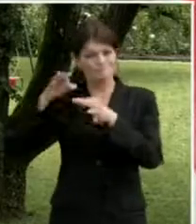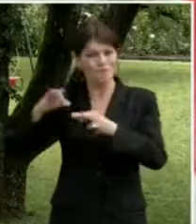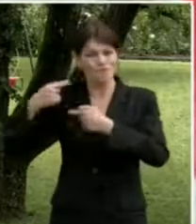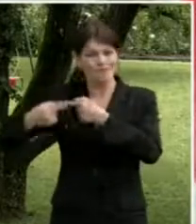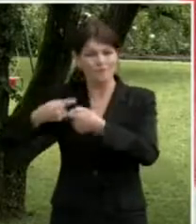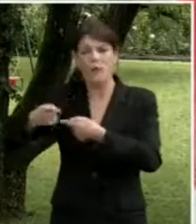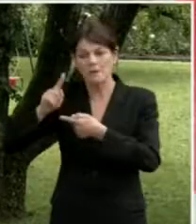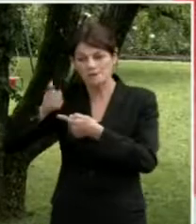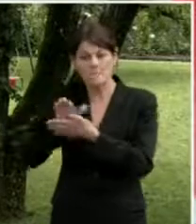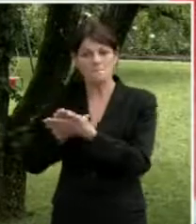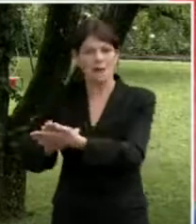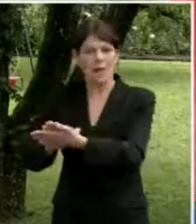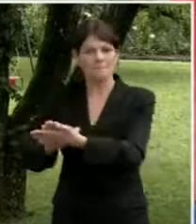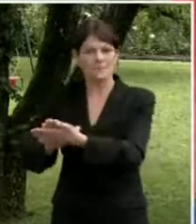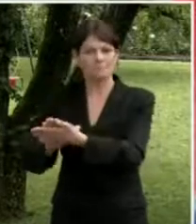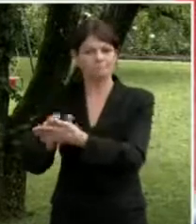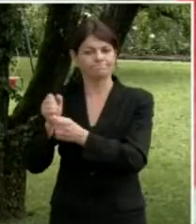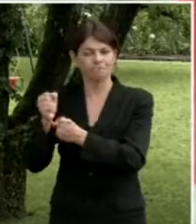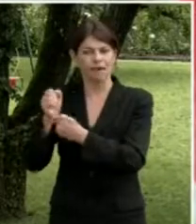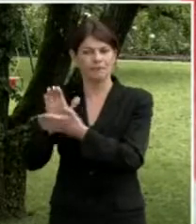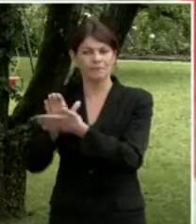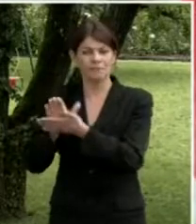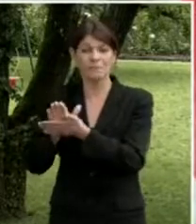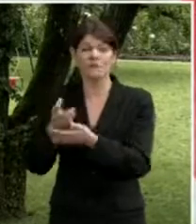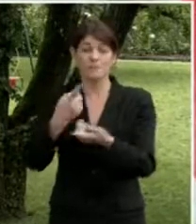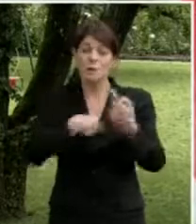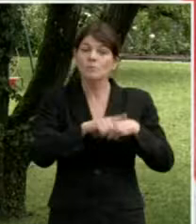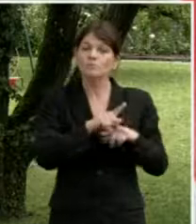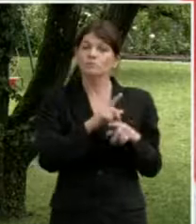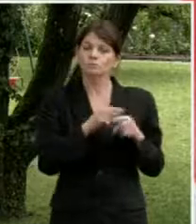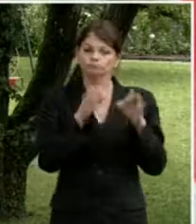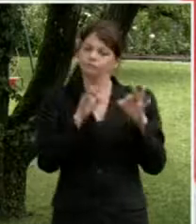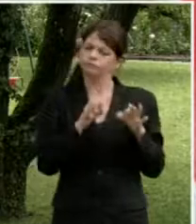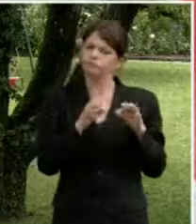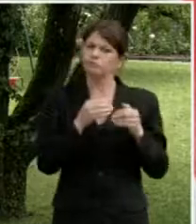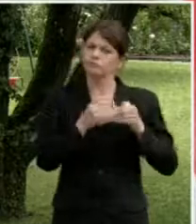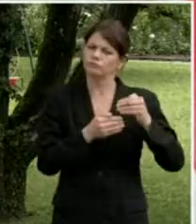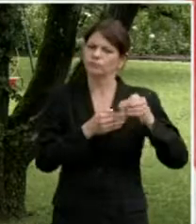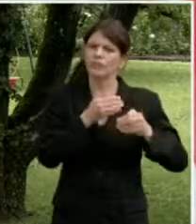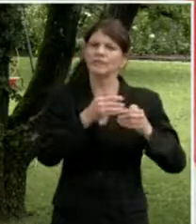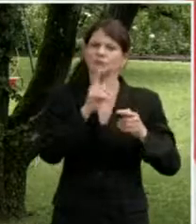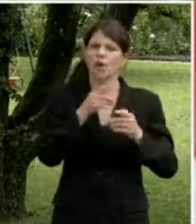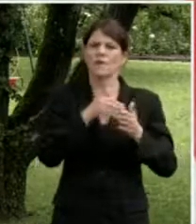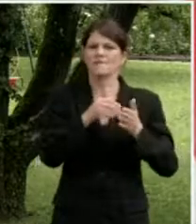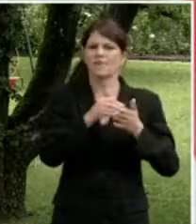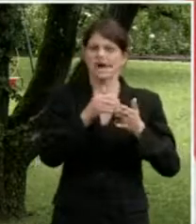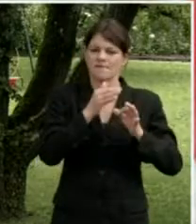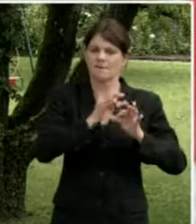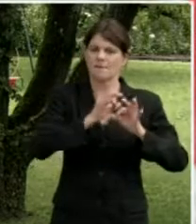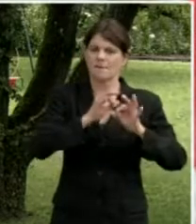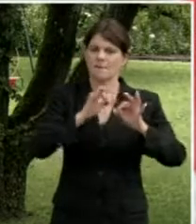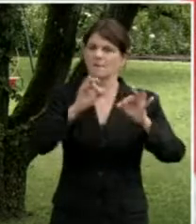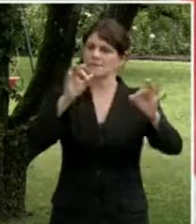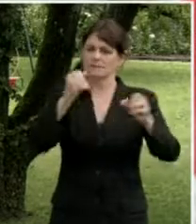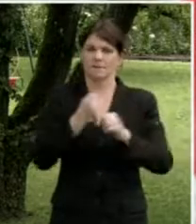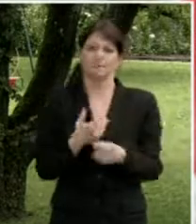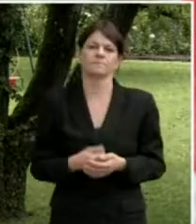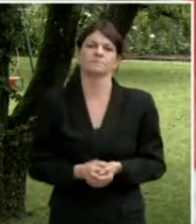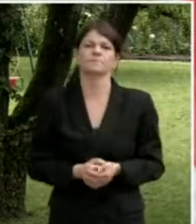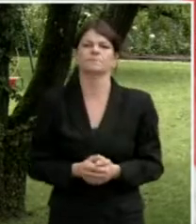erhalten und andererseits durch gezielte Schritte ständig weitere Verbesserungen erzielen.